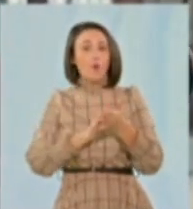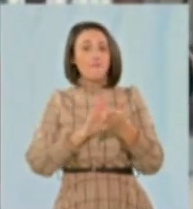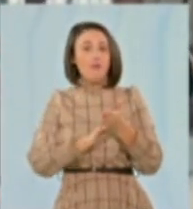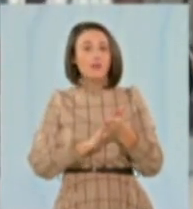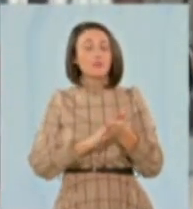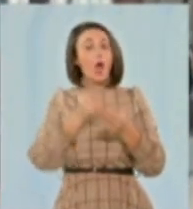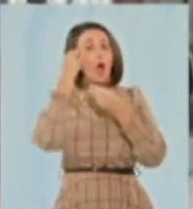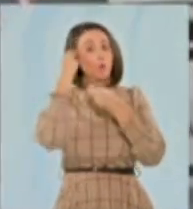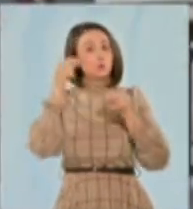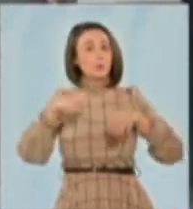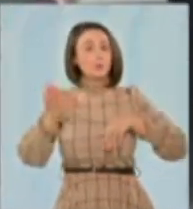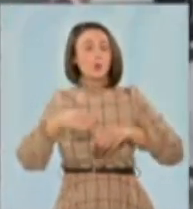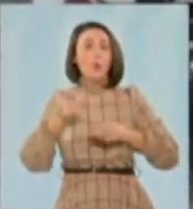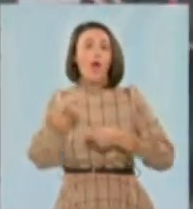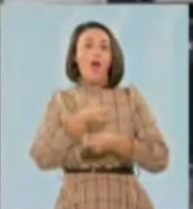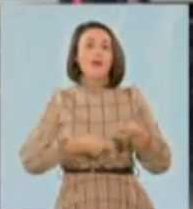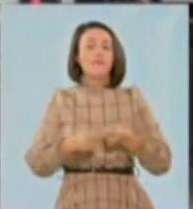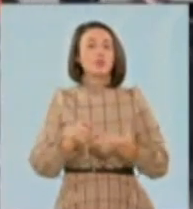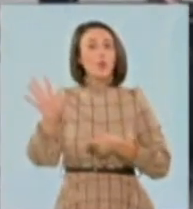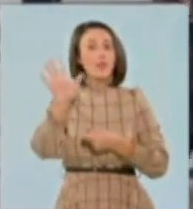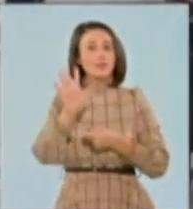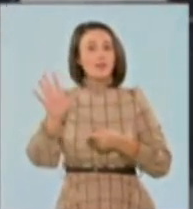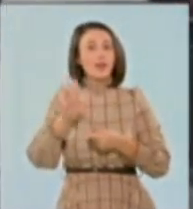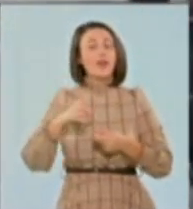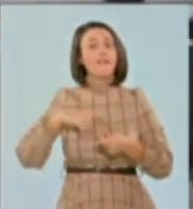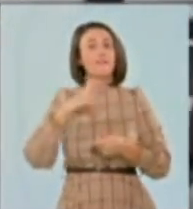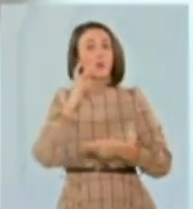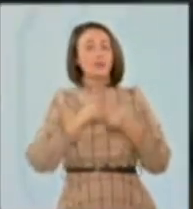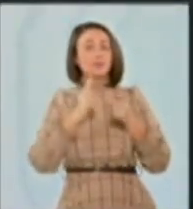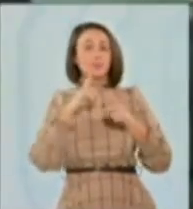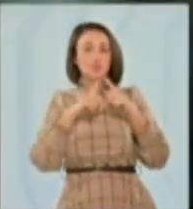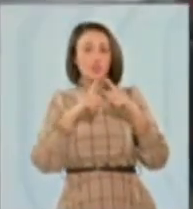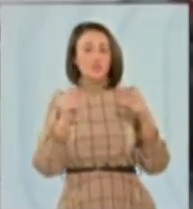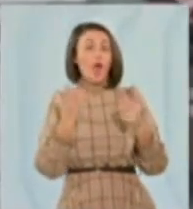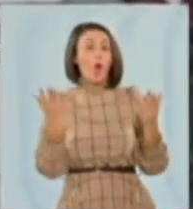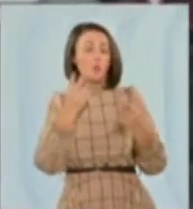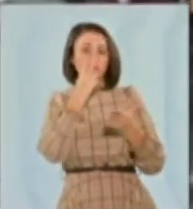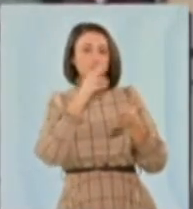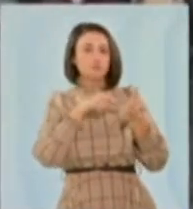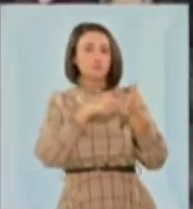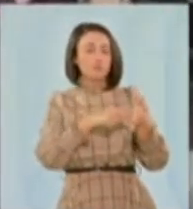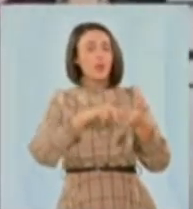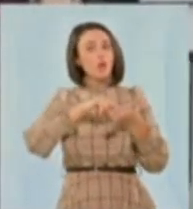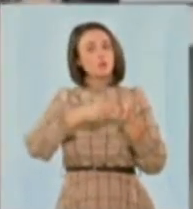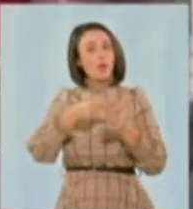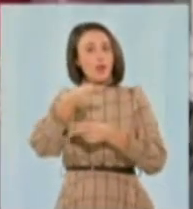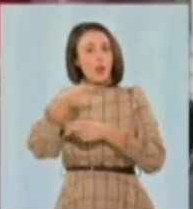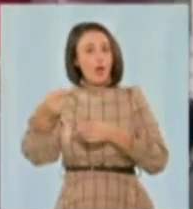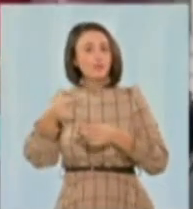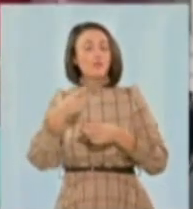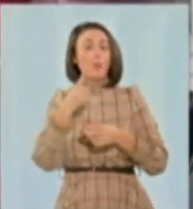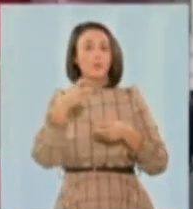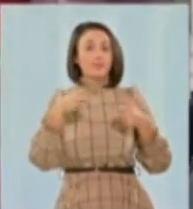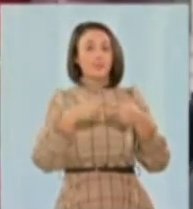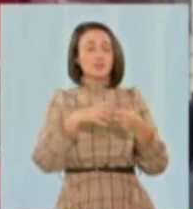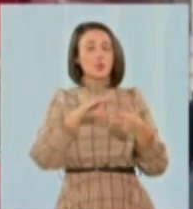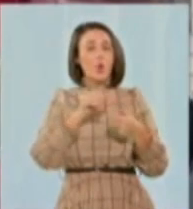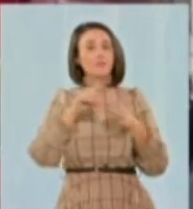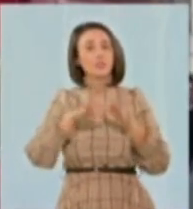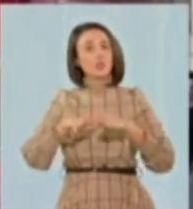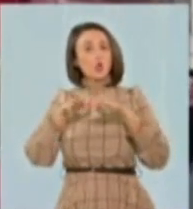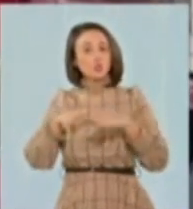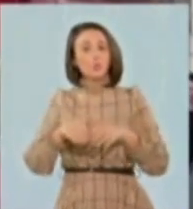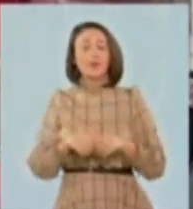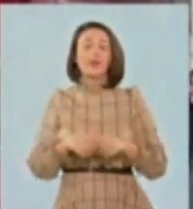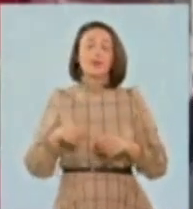dovadă, anunță Ministerul Afacerilor Externe. Este vorba despre certificatul care atestă rezultatul negativ al unui test